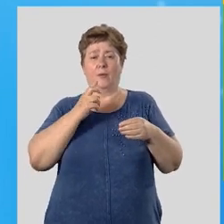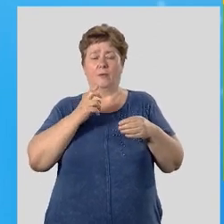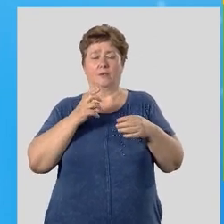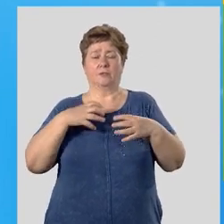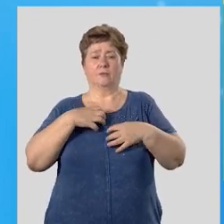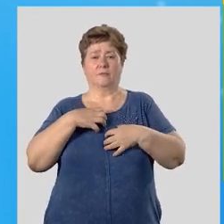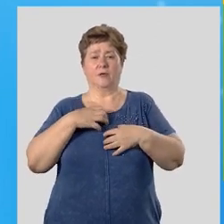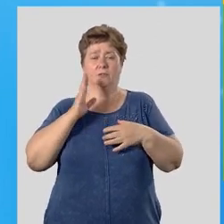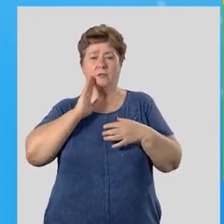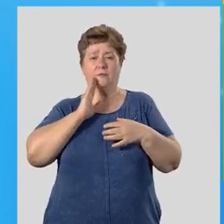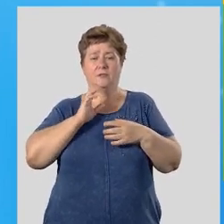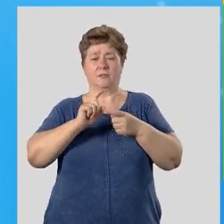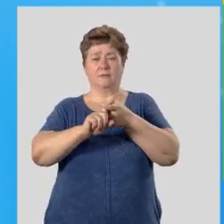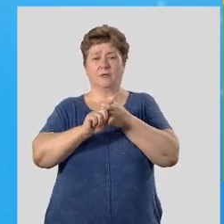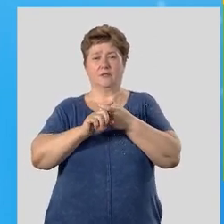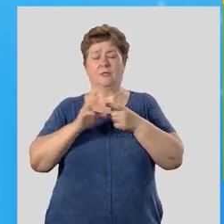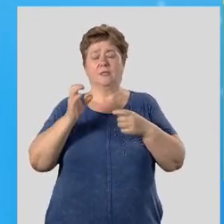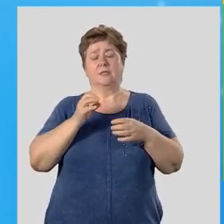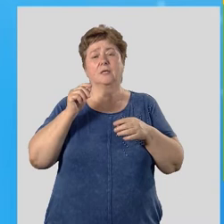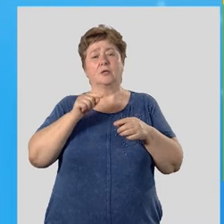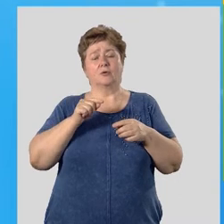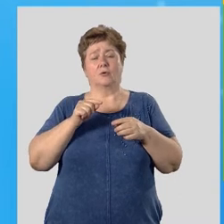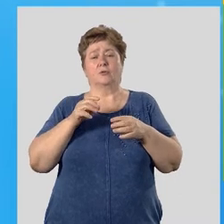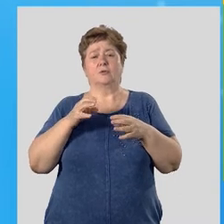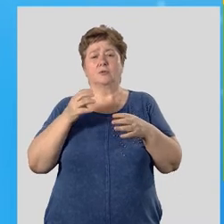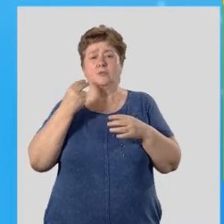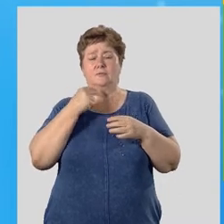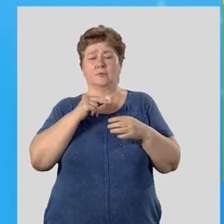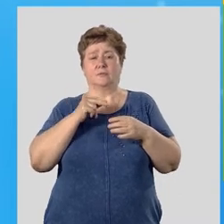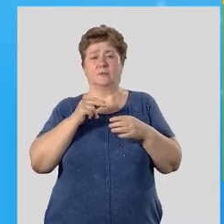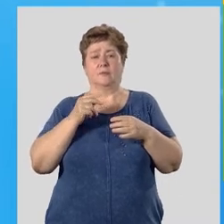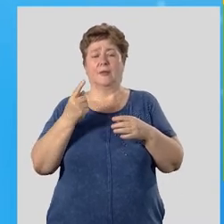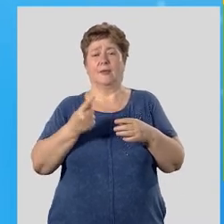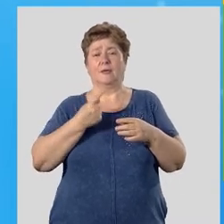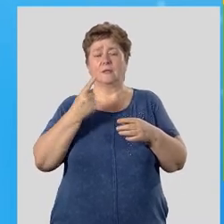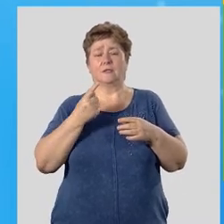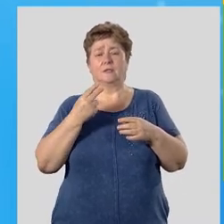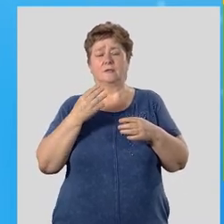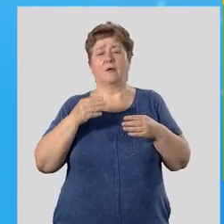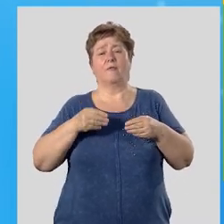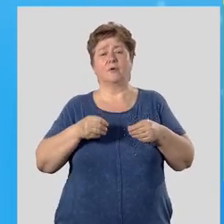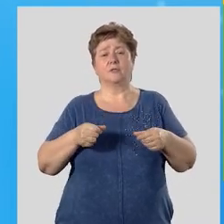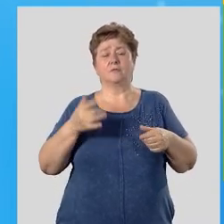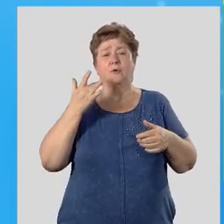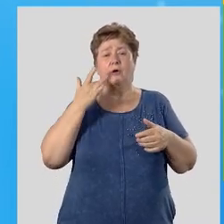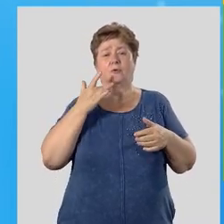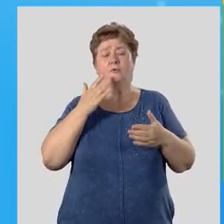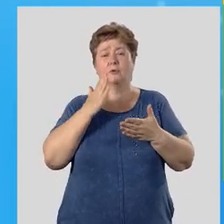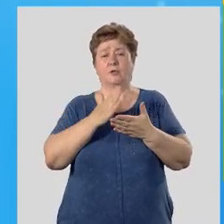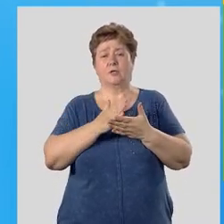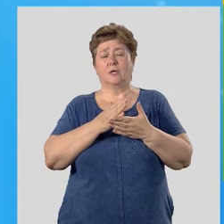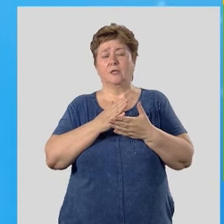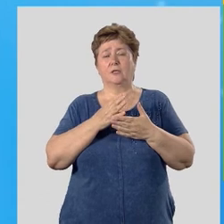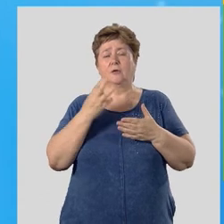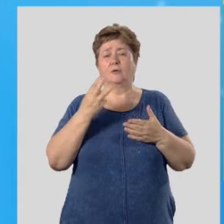Биологическое значение воды связано с ее свойствами. Единственное вещество, которое существует